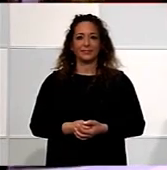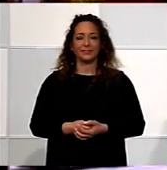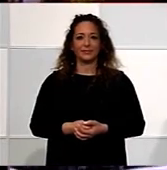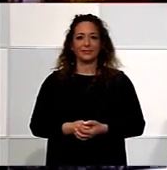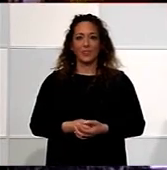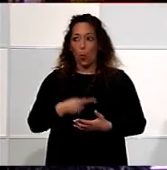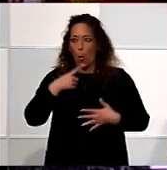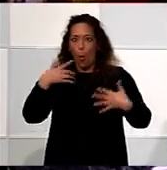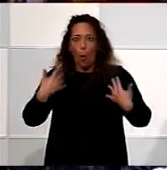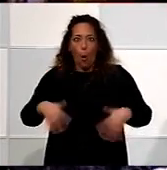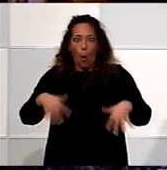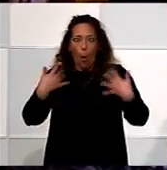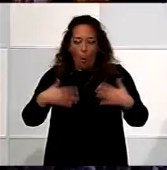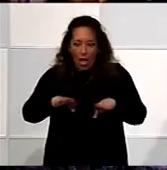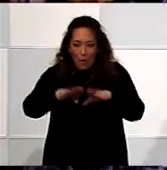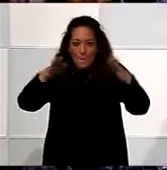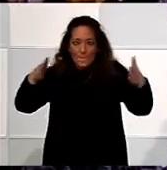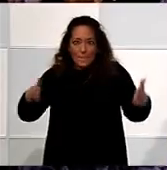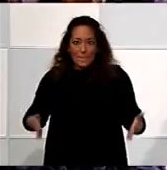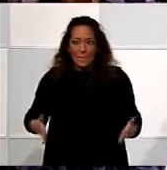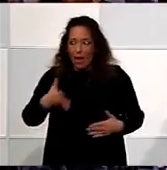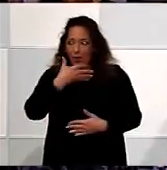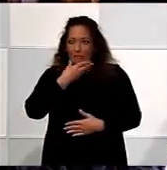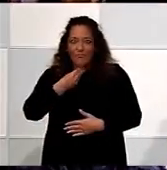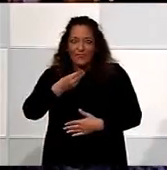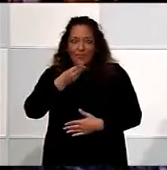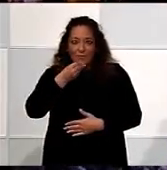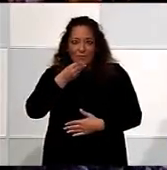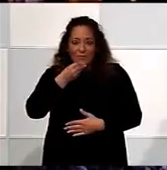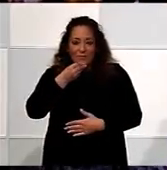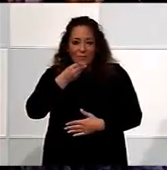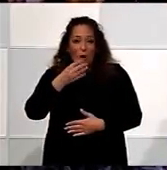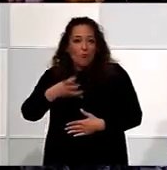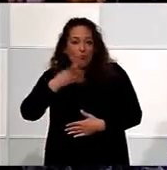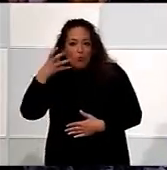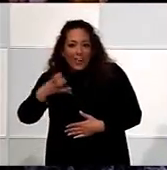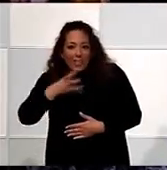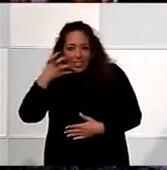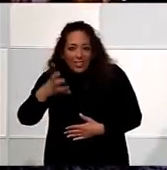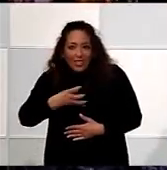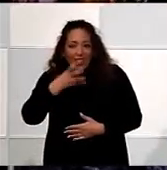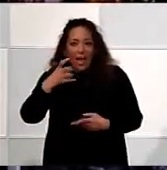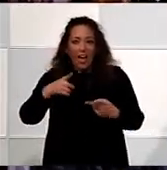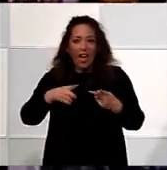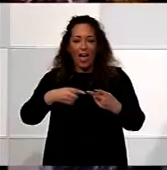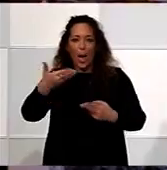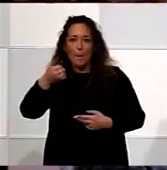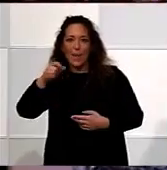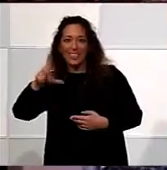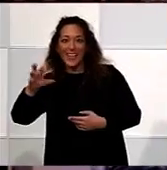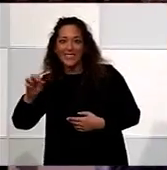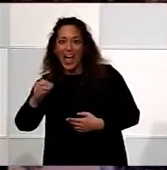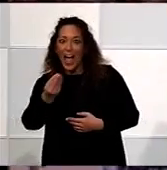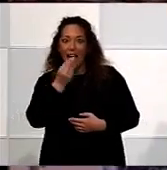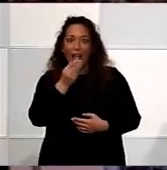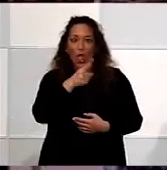Quina taula, quin goig que fa. La fruita, Baltasar, les